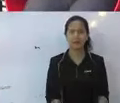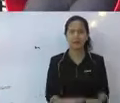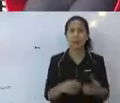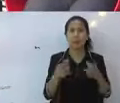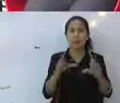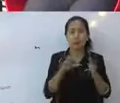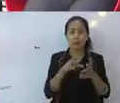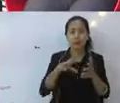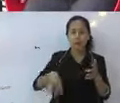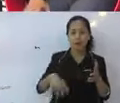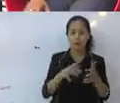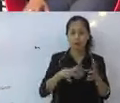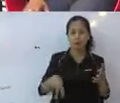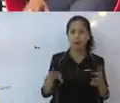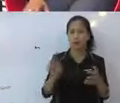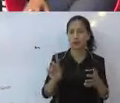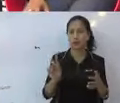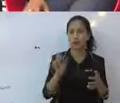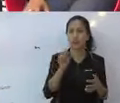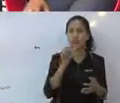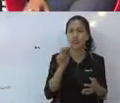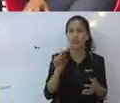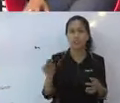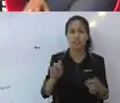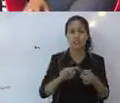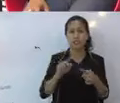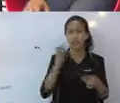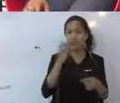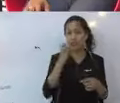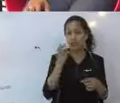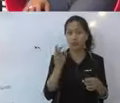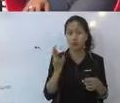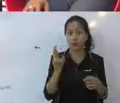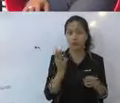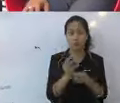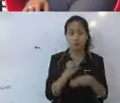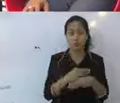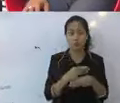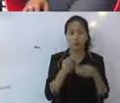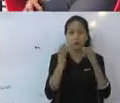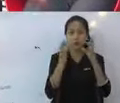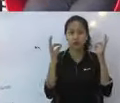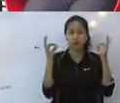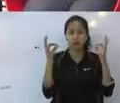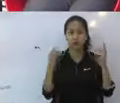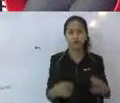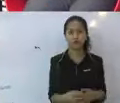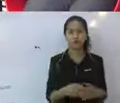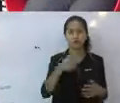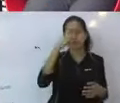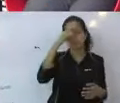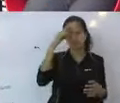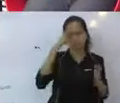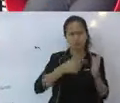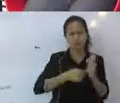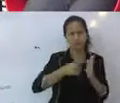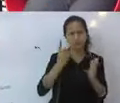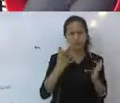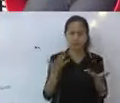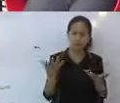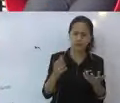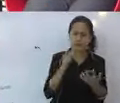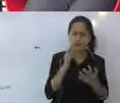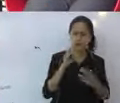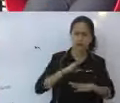dapat kainin. Yes, tama. Para na nagkukos nung pagtaba niya. Oo. Kasi minsan, parang akala niya full na siya. Yung pala, kinain niya